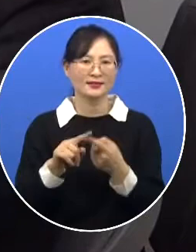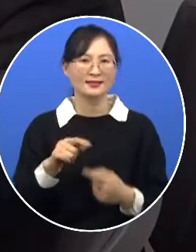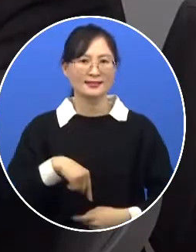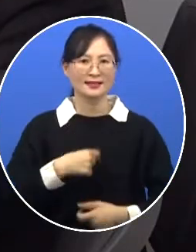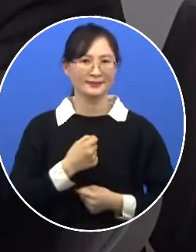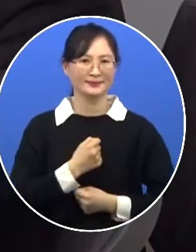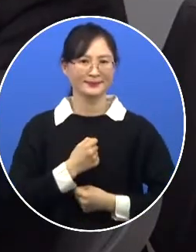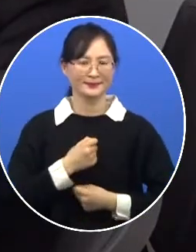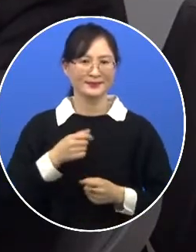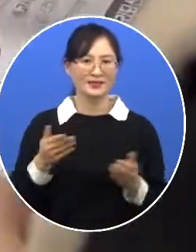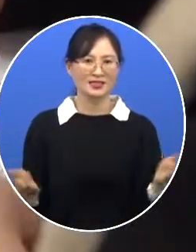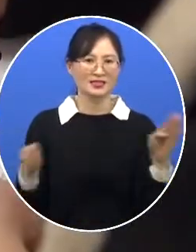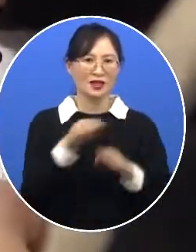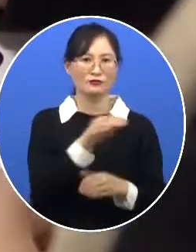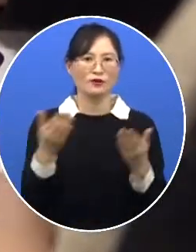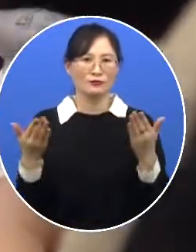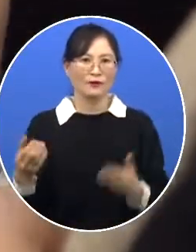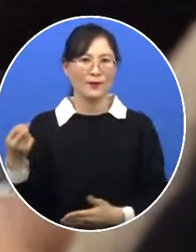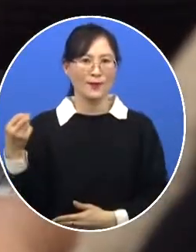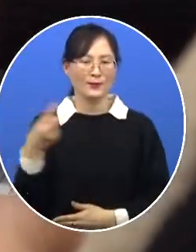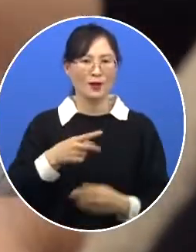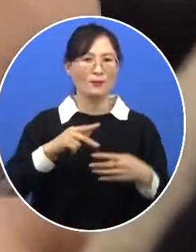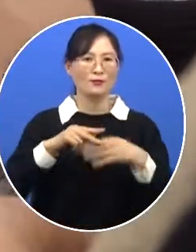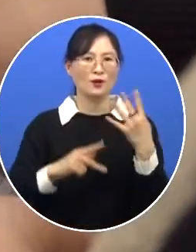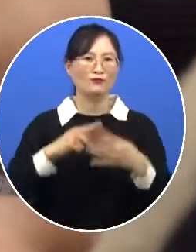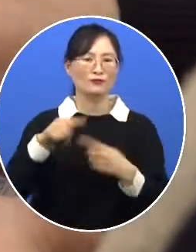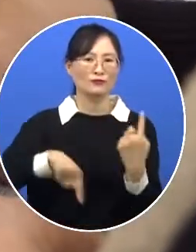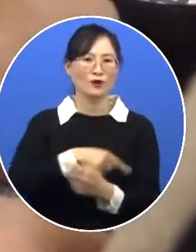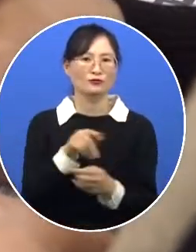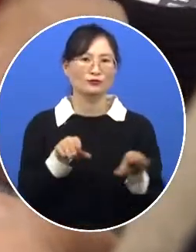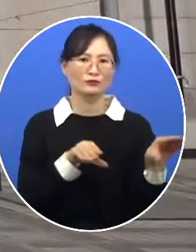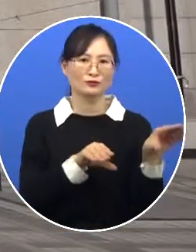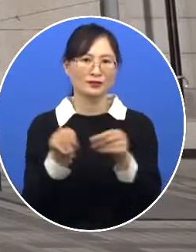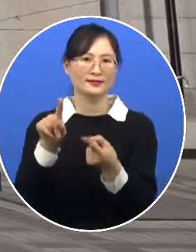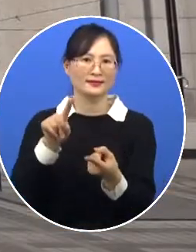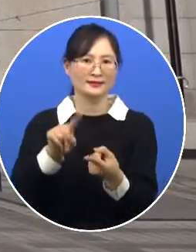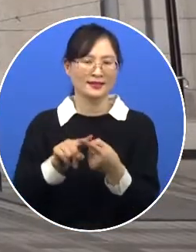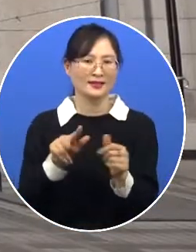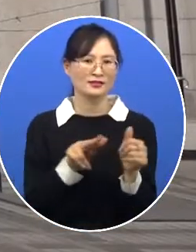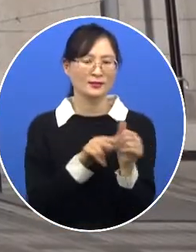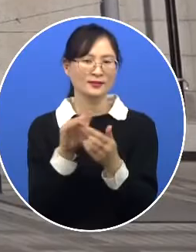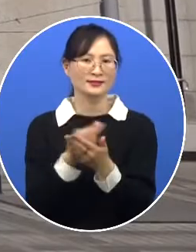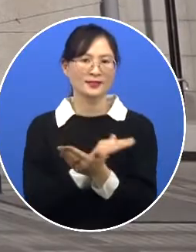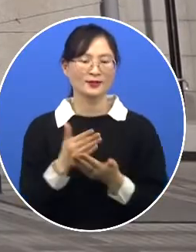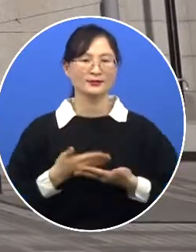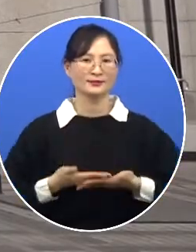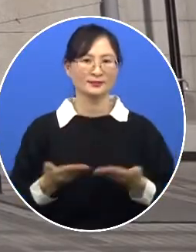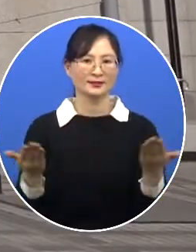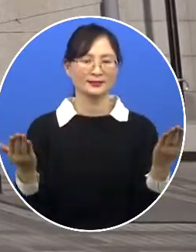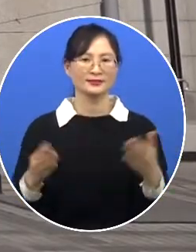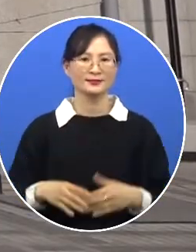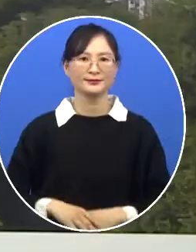자가격리자 현황, 시설 휴관 및 프로그램 운영 중단 등에 대한 정보를 제공했습니다.